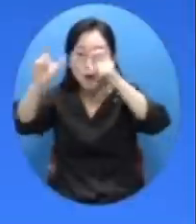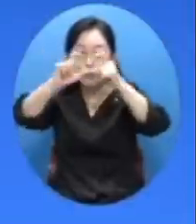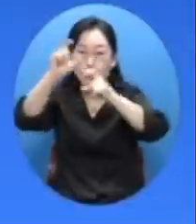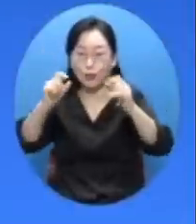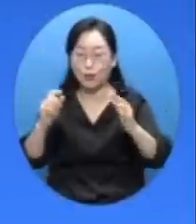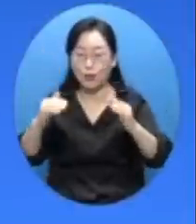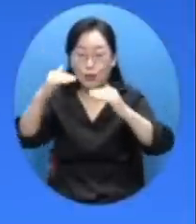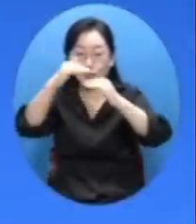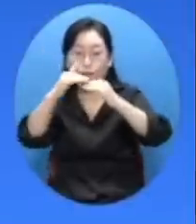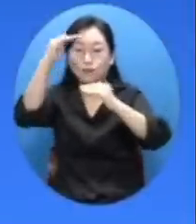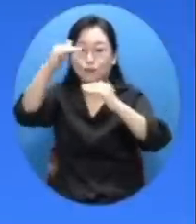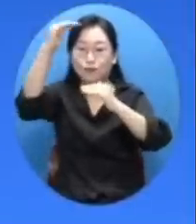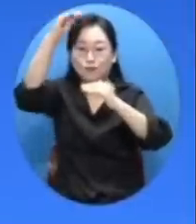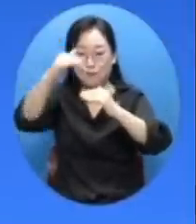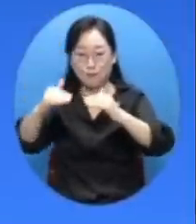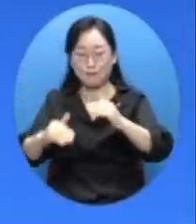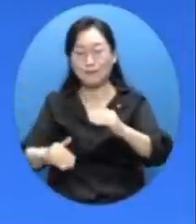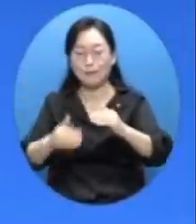복을